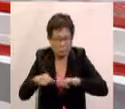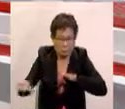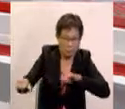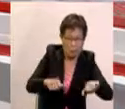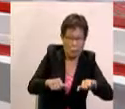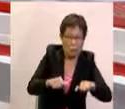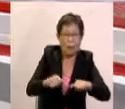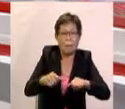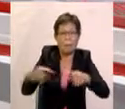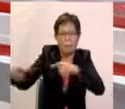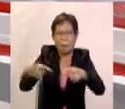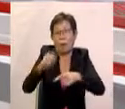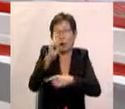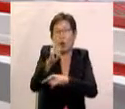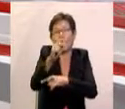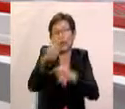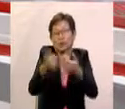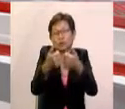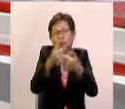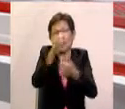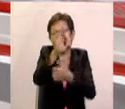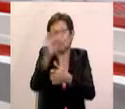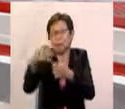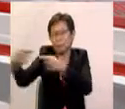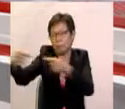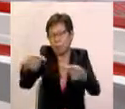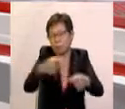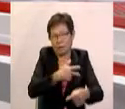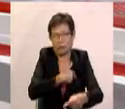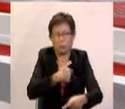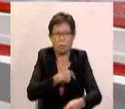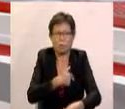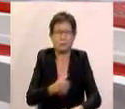aksi kedua kejohanan AFF menentang Indonesia.